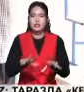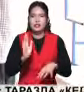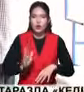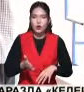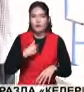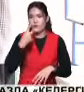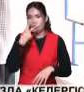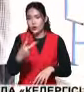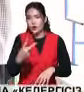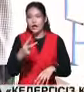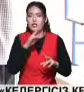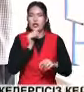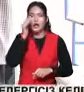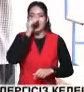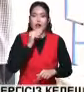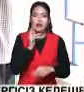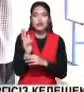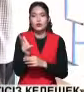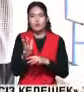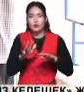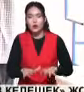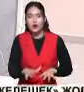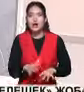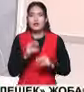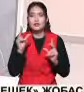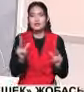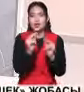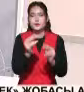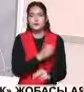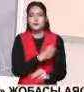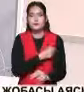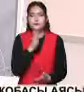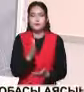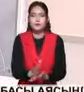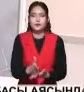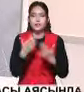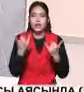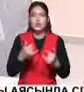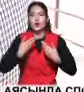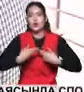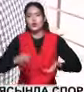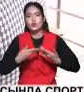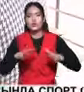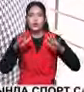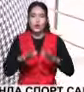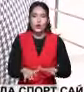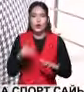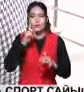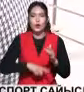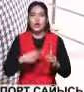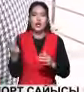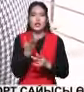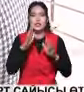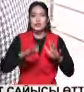тұрғандары байқалады, ата-аналар мен мұғалімдері сәттілік тілеуде. Қобалжу болғанымен түлектердің бойынан еркіндік сезіледі. Еркін форма